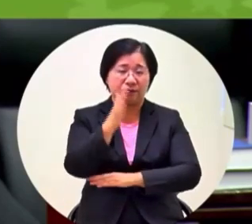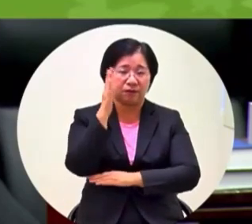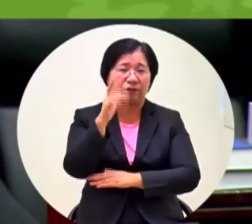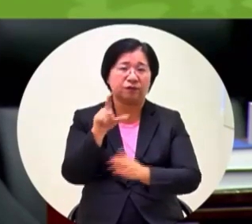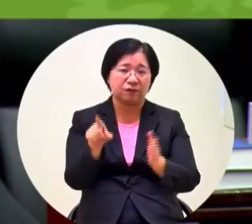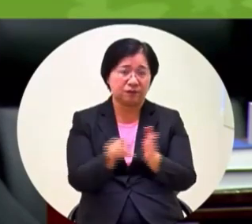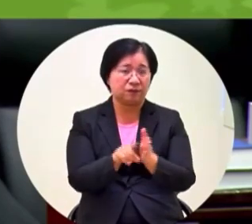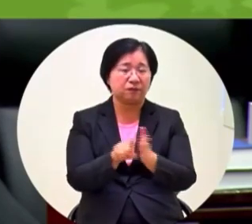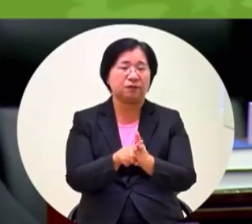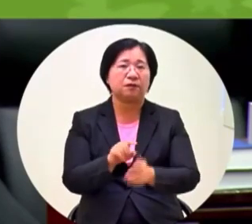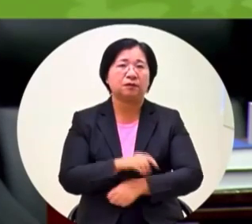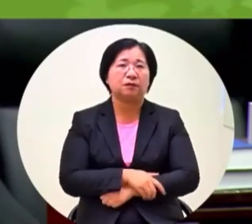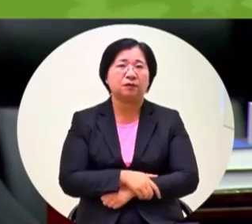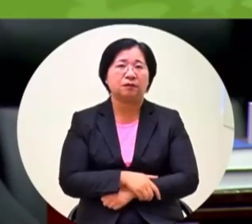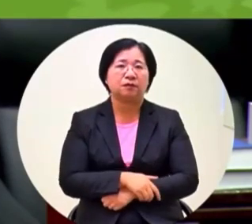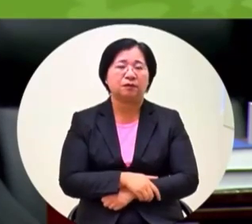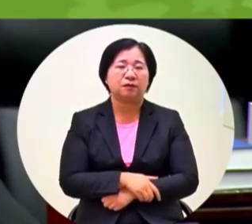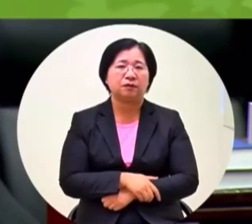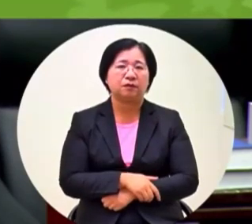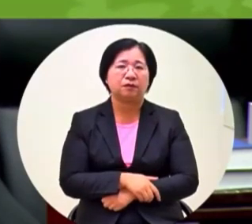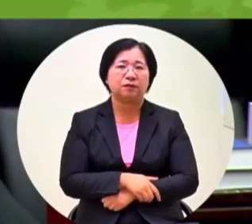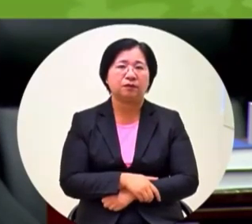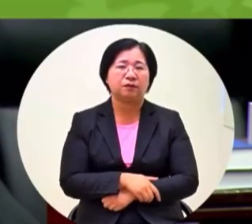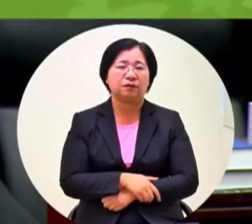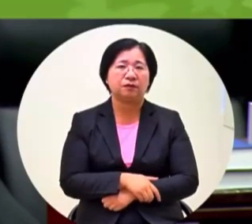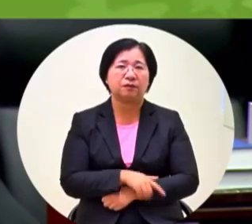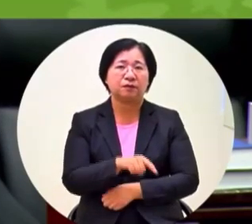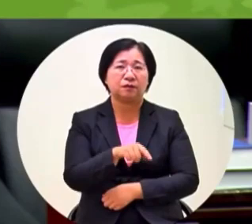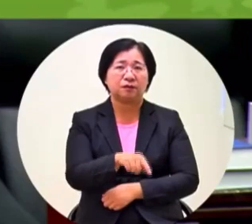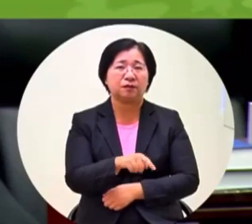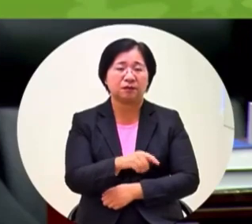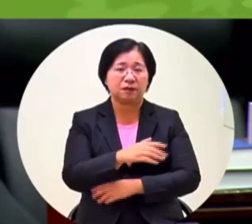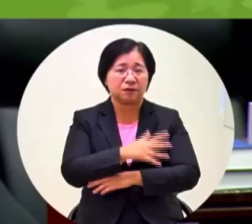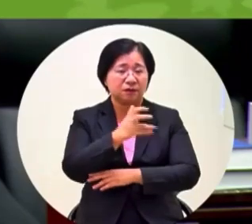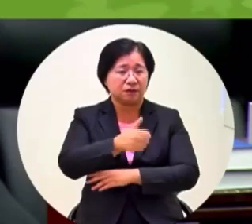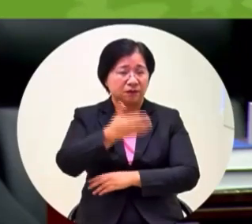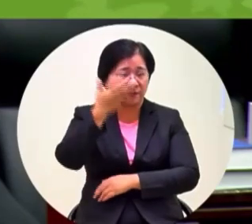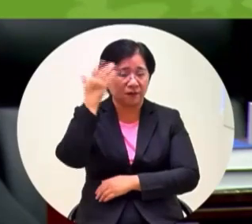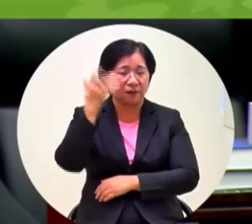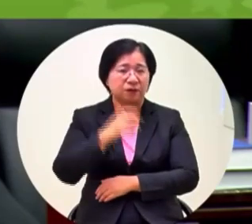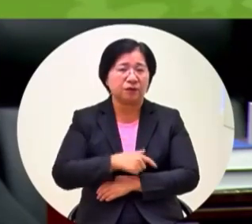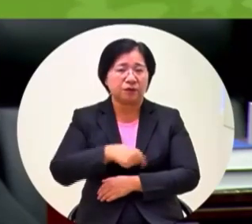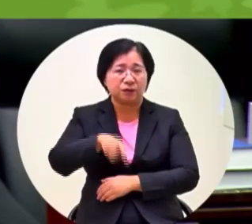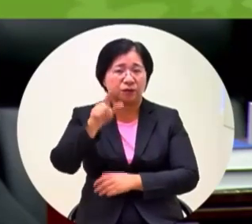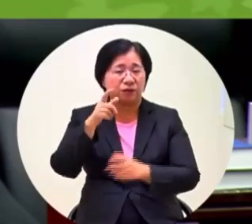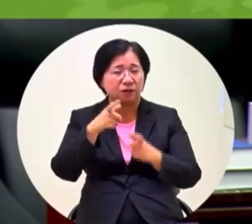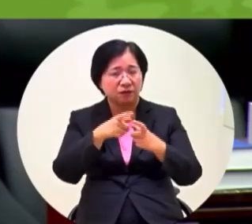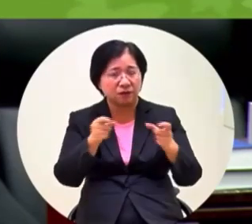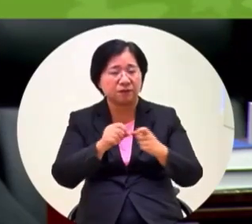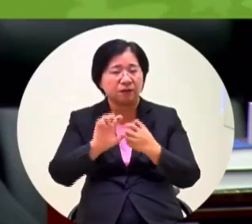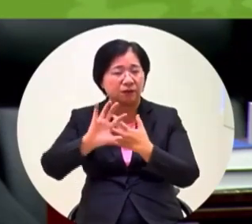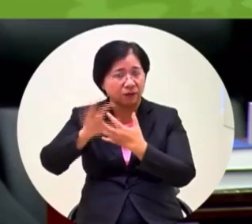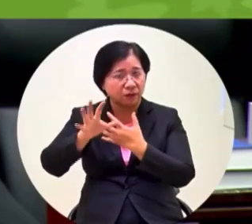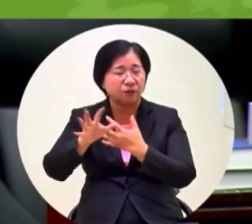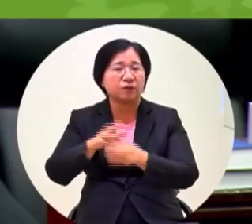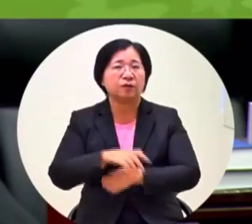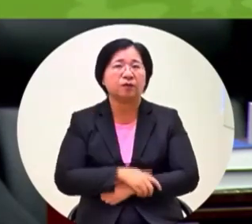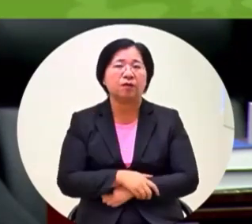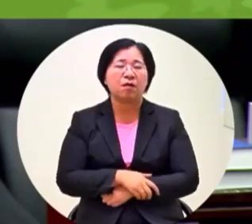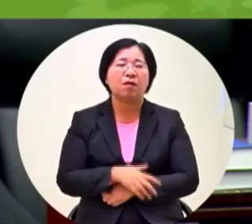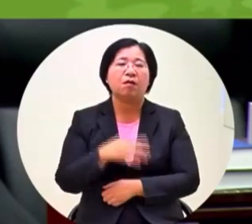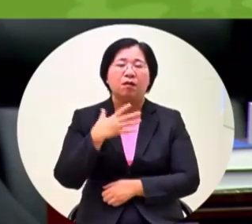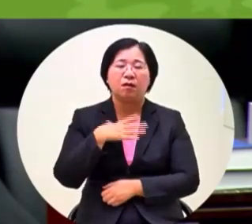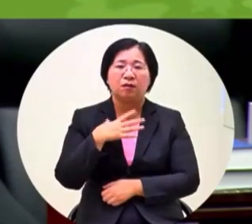的杨清兴县长当然伊伫考察去到咱的日本也好，去到外国也好，伊了解到